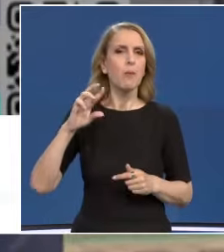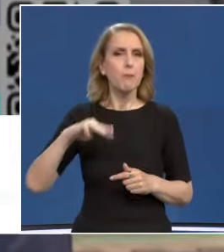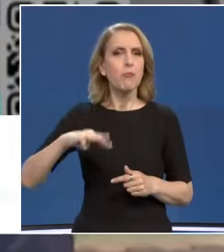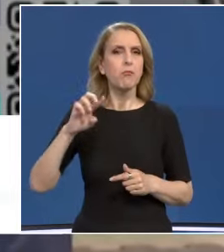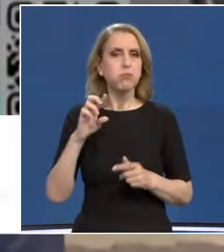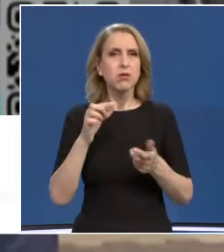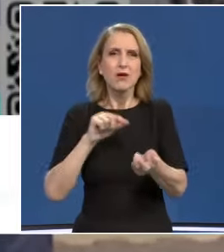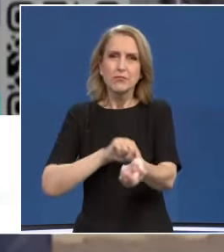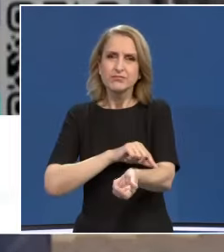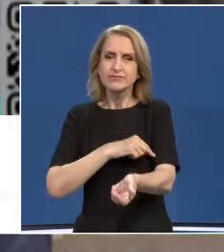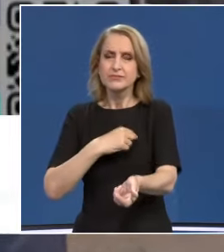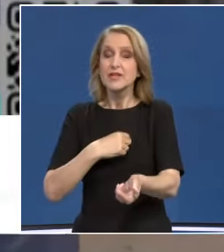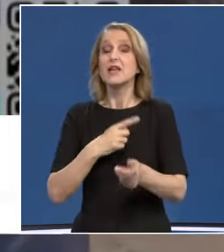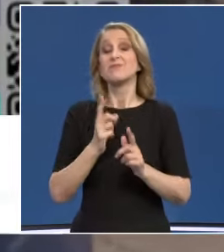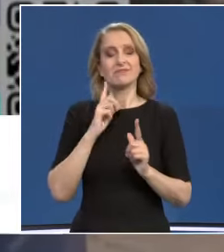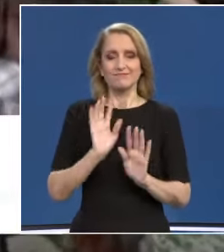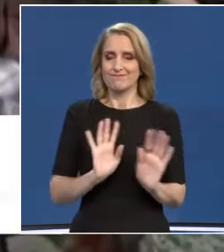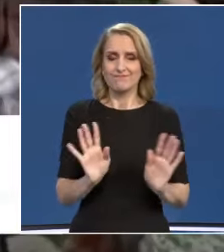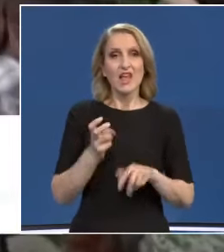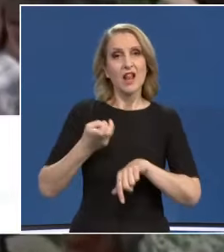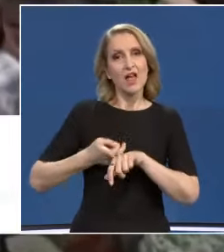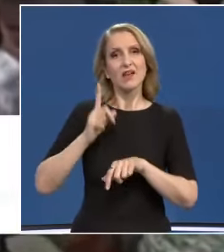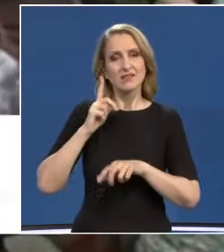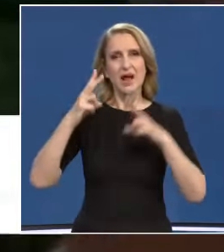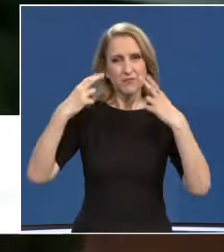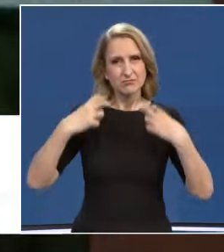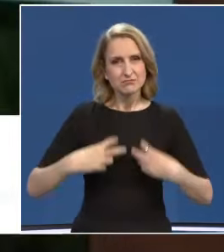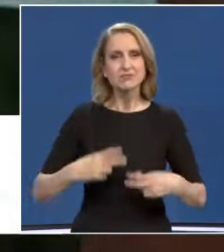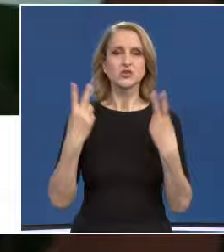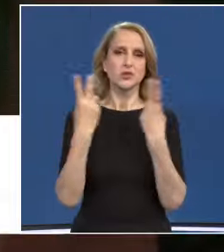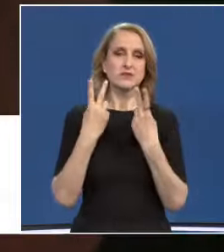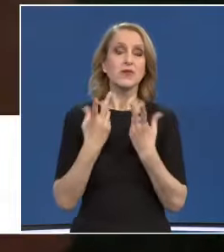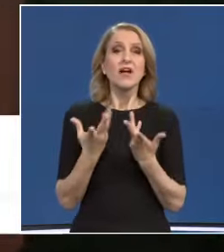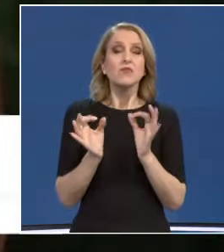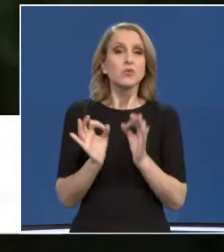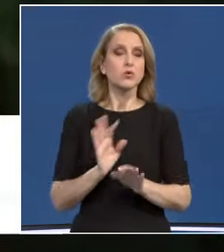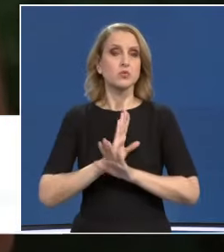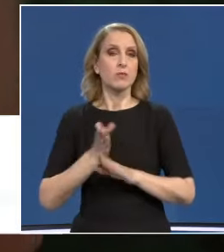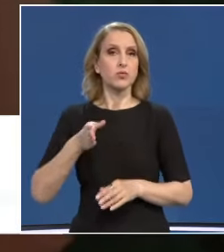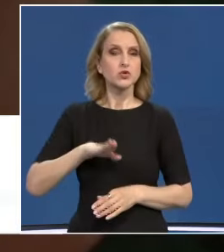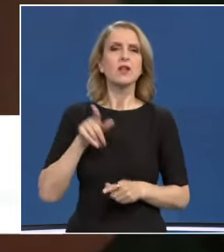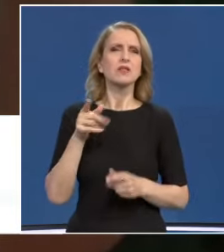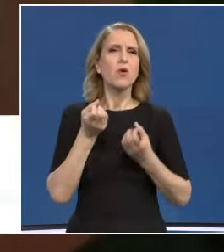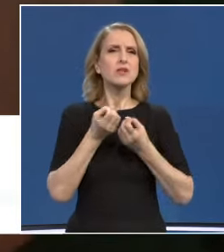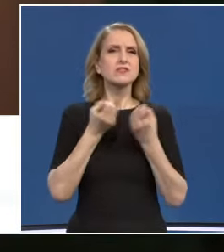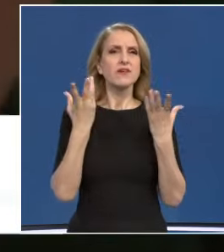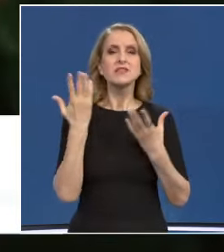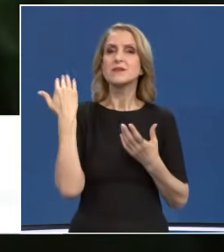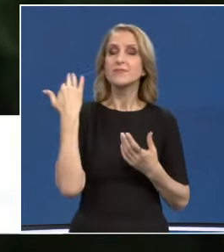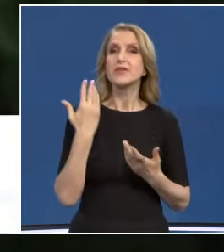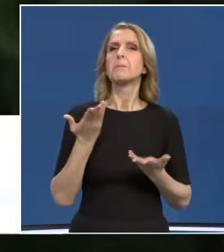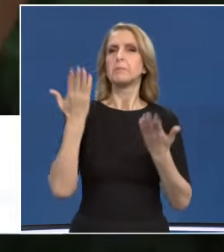Не знам. Лекарите трябва да разберат по някакъв начин. Най-известният руски опозиционер Алексей Навални става известен преди повече